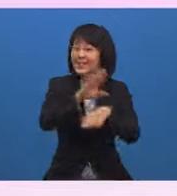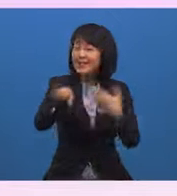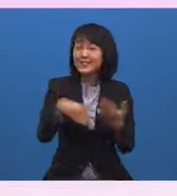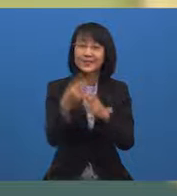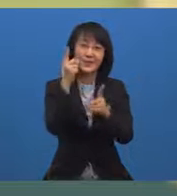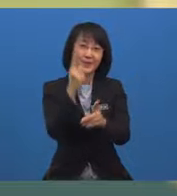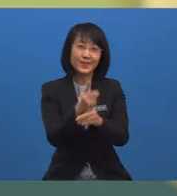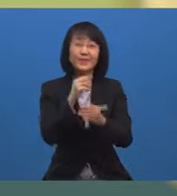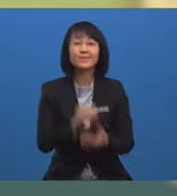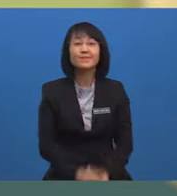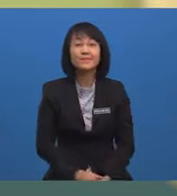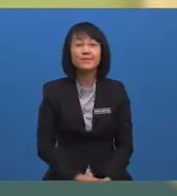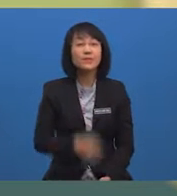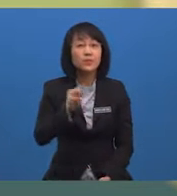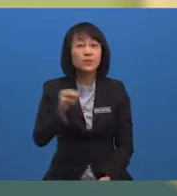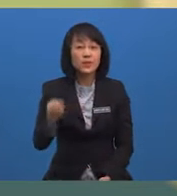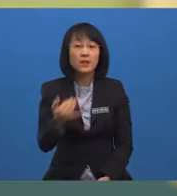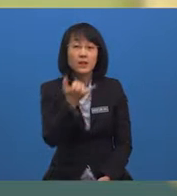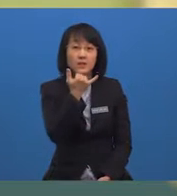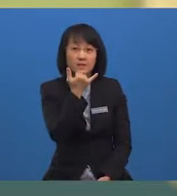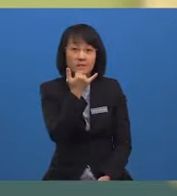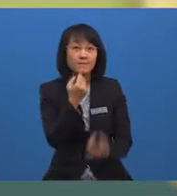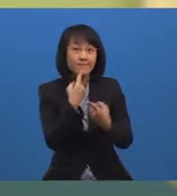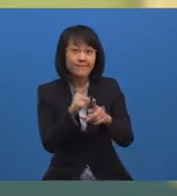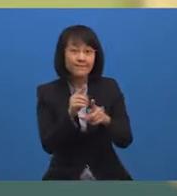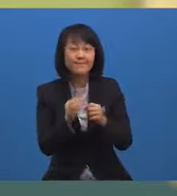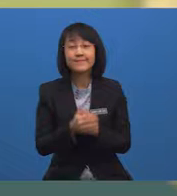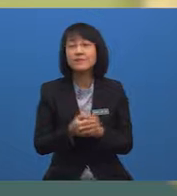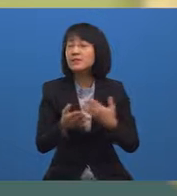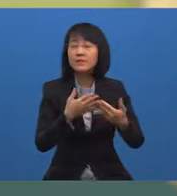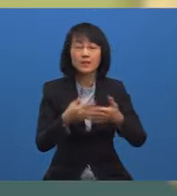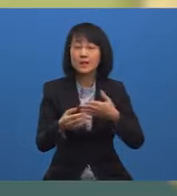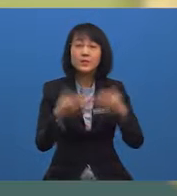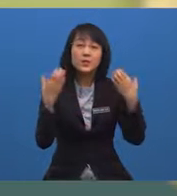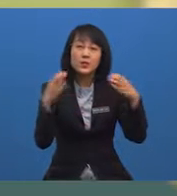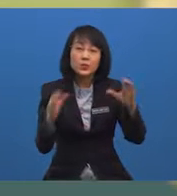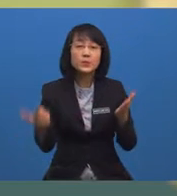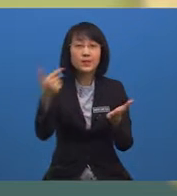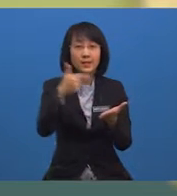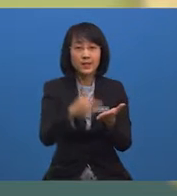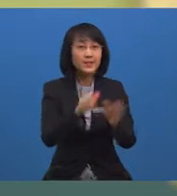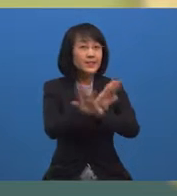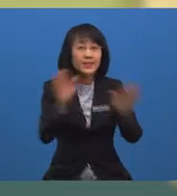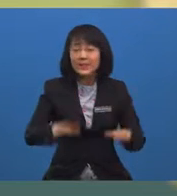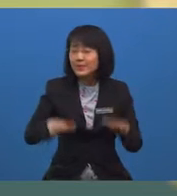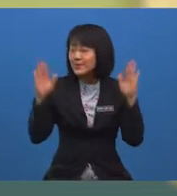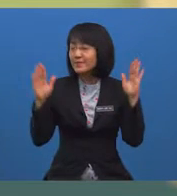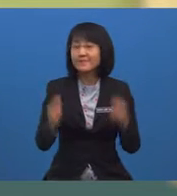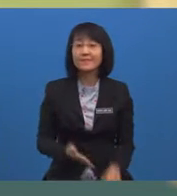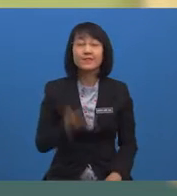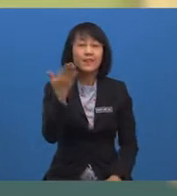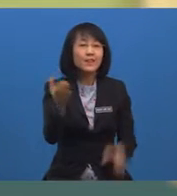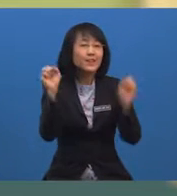betul. Murid-murid yang tidak dapat menjawab dengan betul, cuba lagi. Jangan mudah putus asa. Anda boleh.